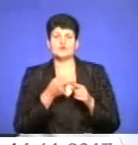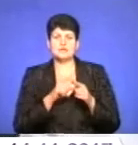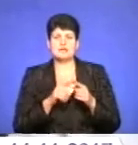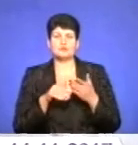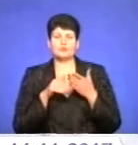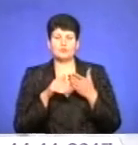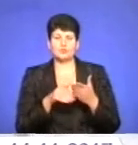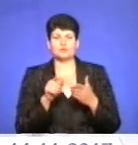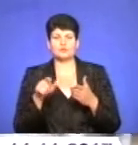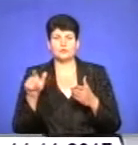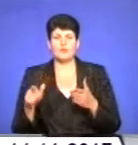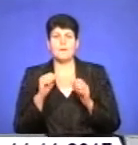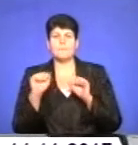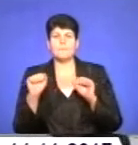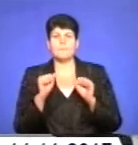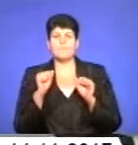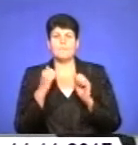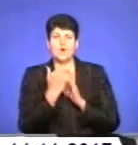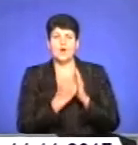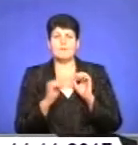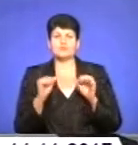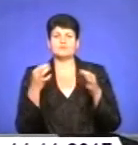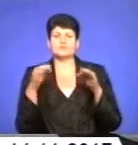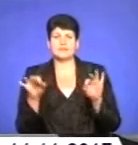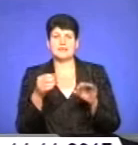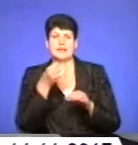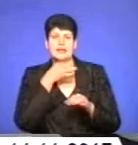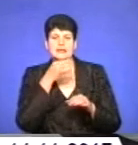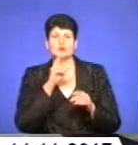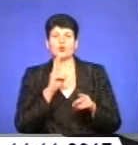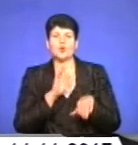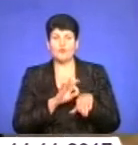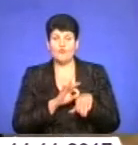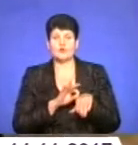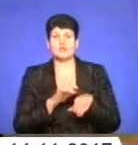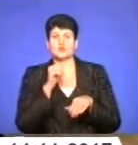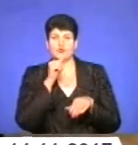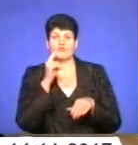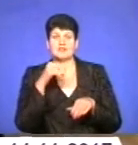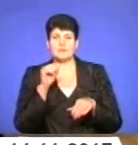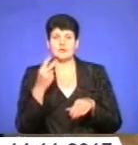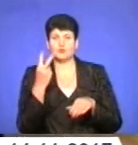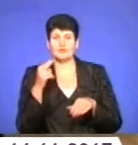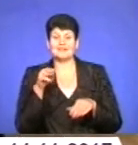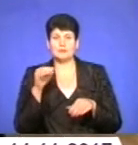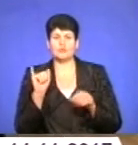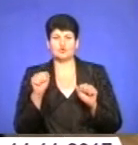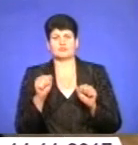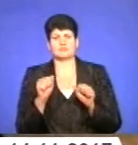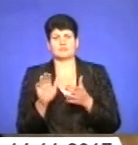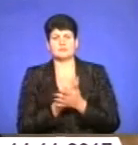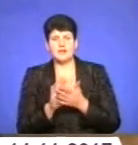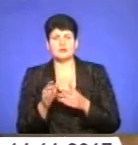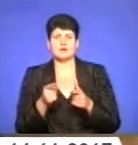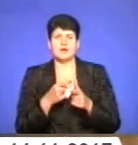допомагає пацієнтам програма уряду «Доступні ліки», за якою хворі на цукровий діабет другого типу можуть безкоштовно або з частковою